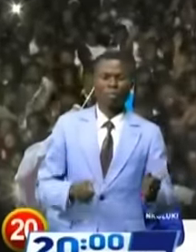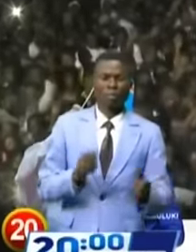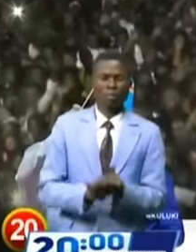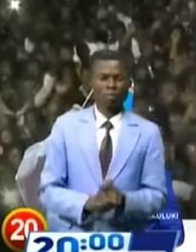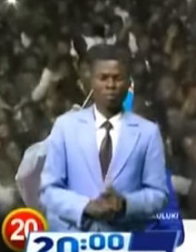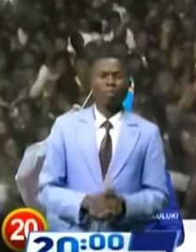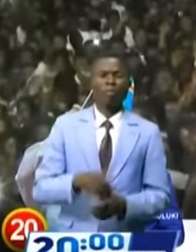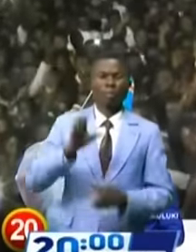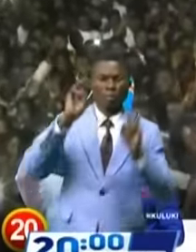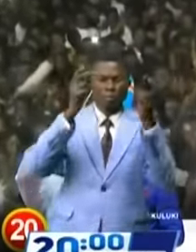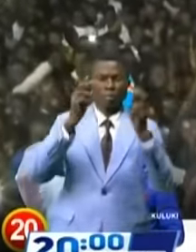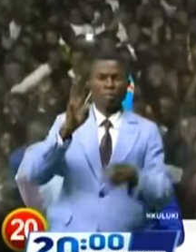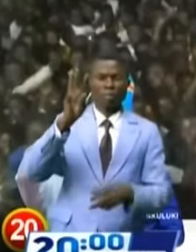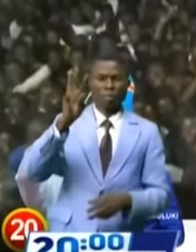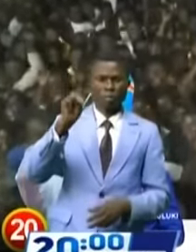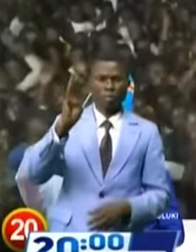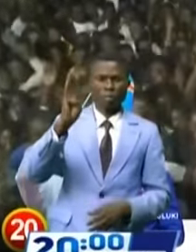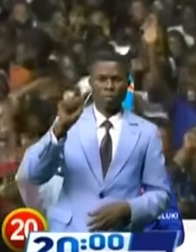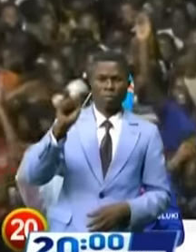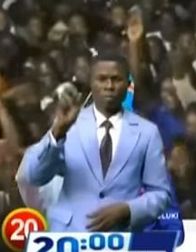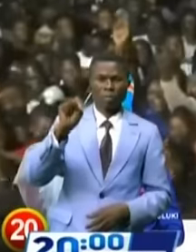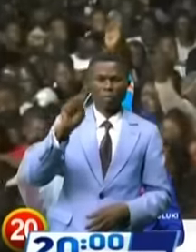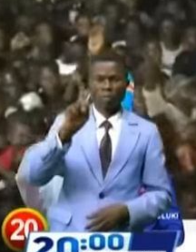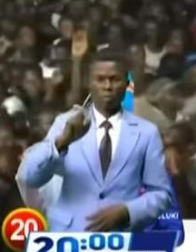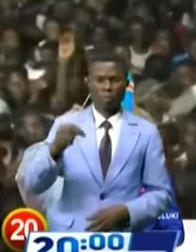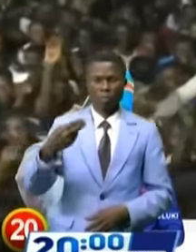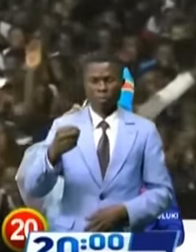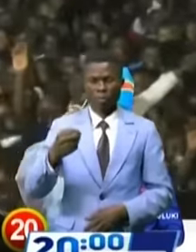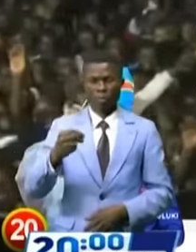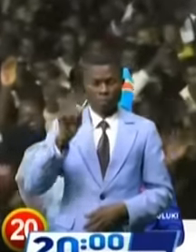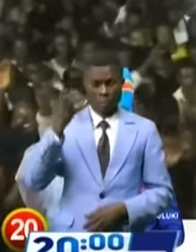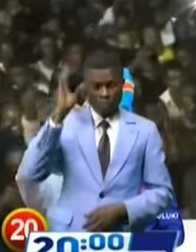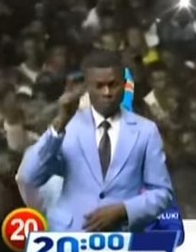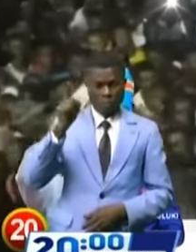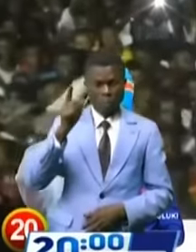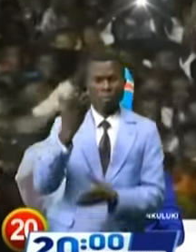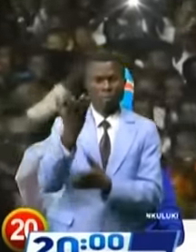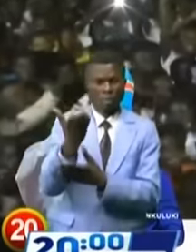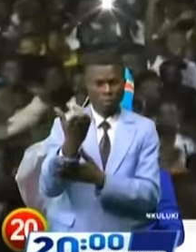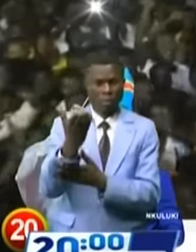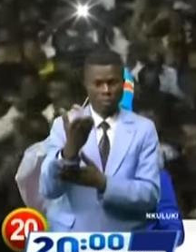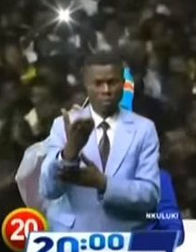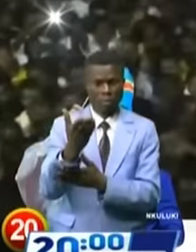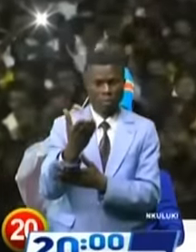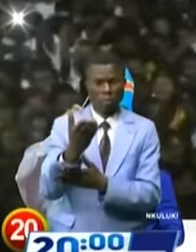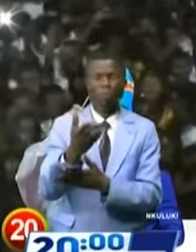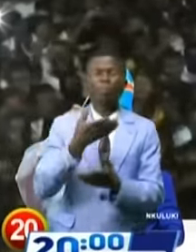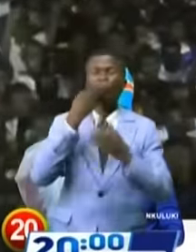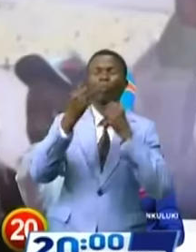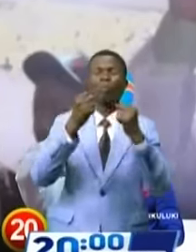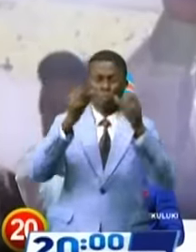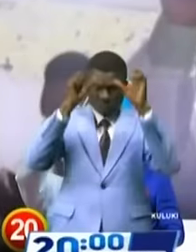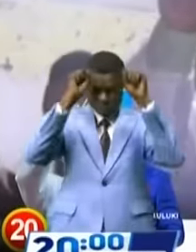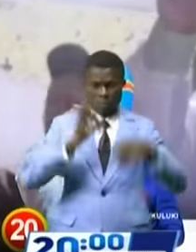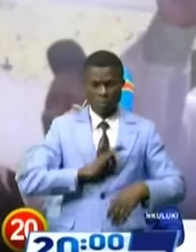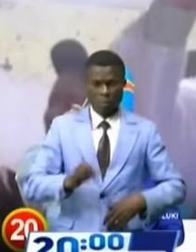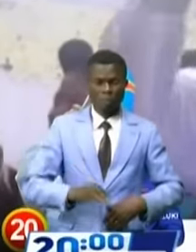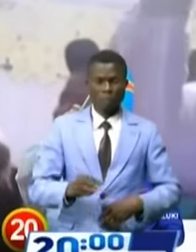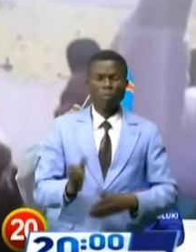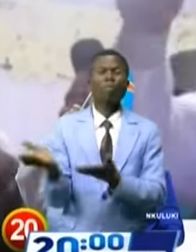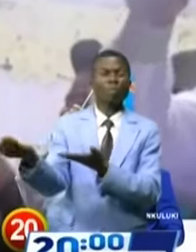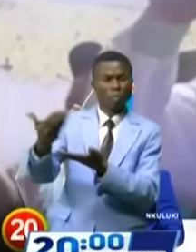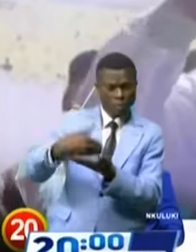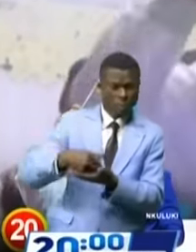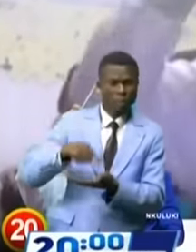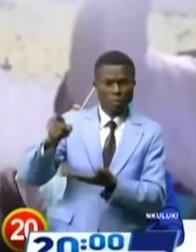Mbanza Ngungu, son fief électoral. Cet électorat qu'avait réclamé à corps et à cri au chef de l'État Félix-Antoine